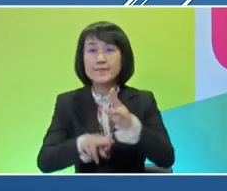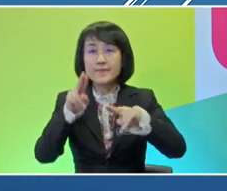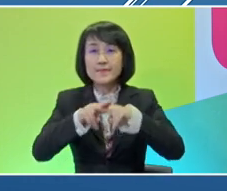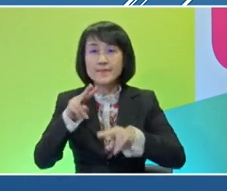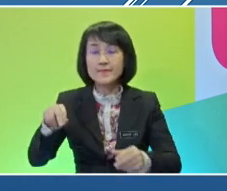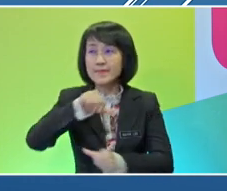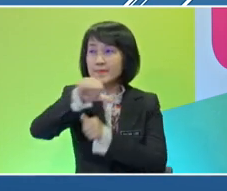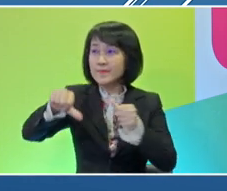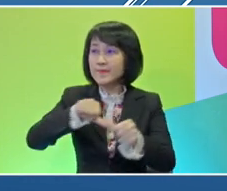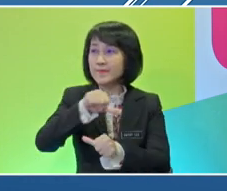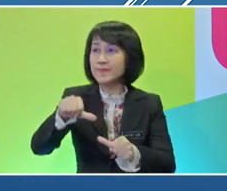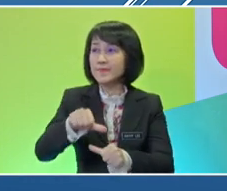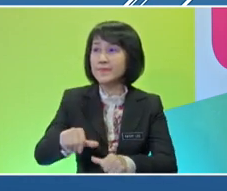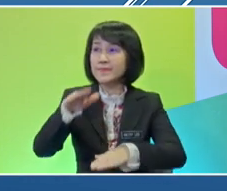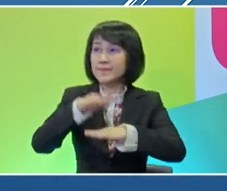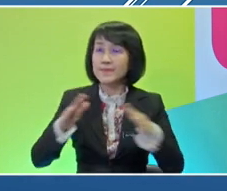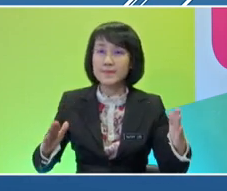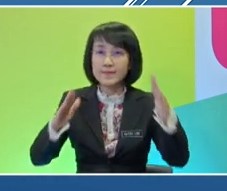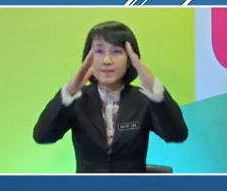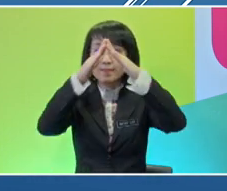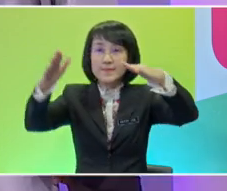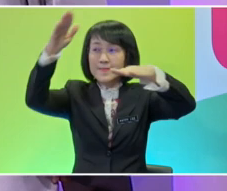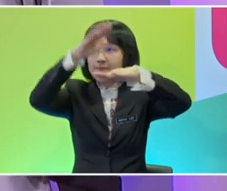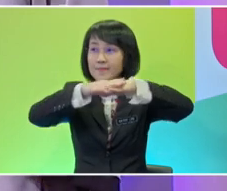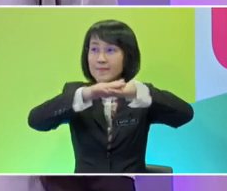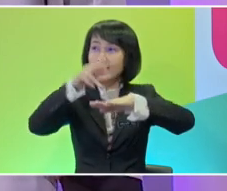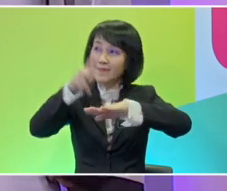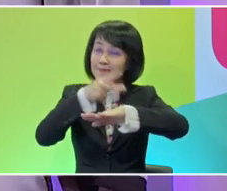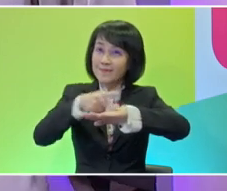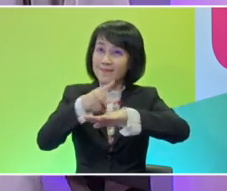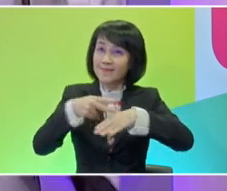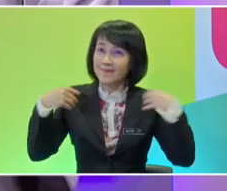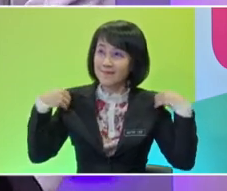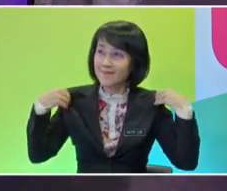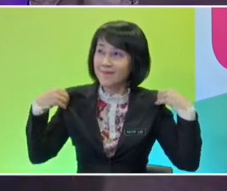terpelajar akan berada pada hari kita atas dalam masyarakat nah terus buat dia pakai baju